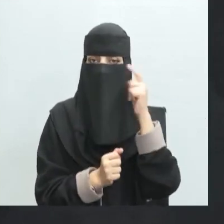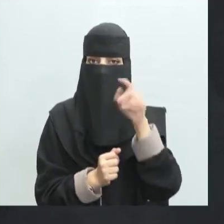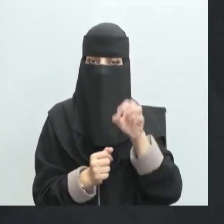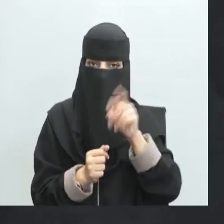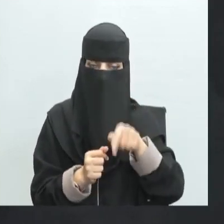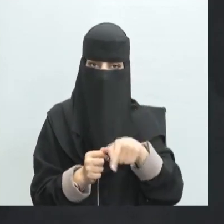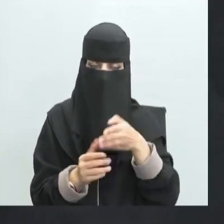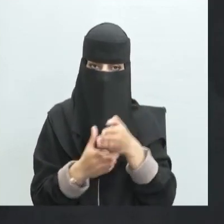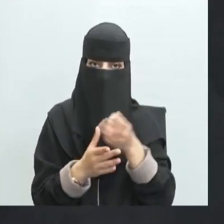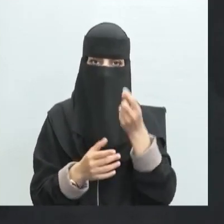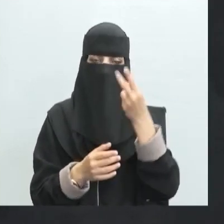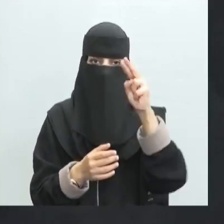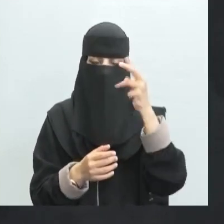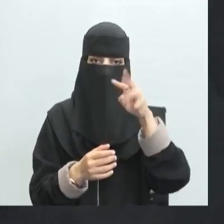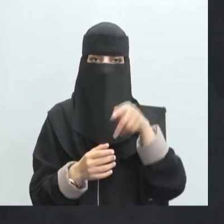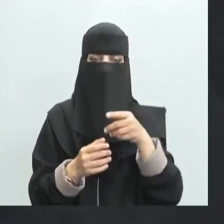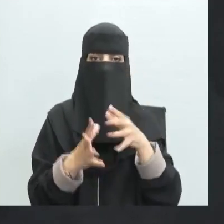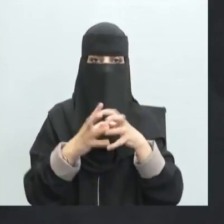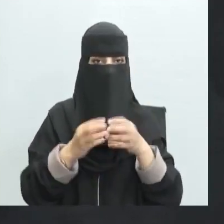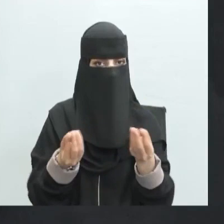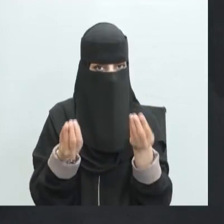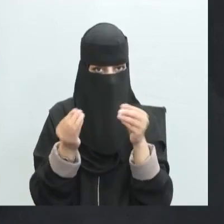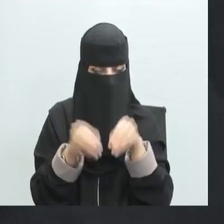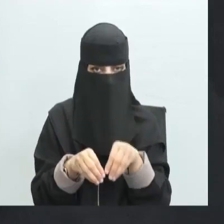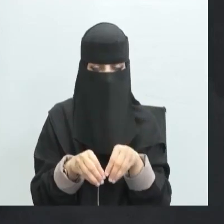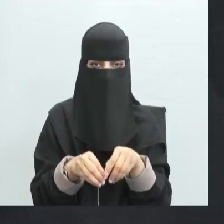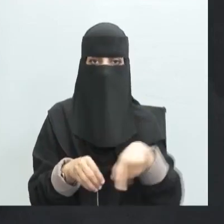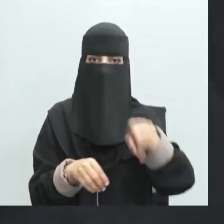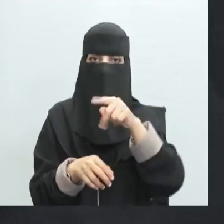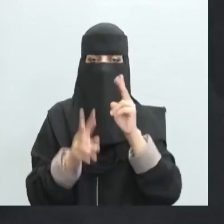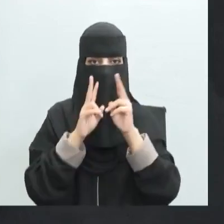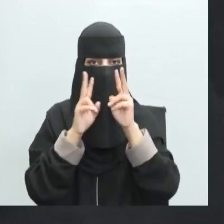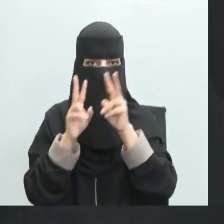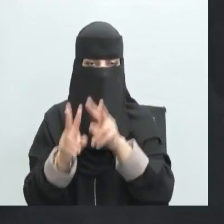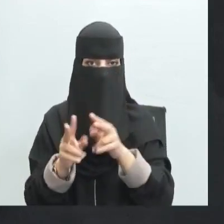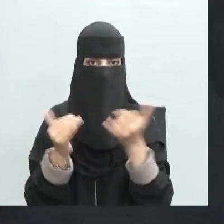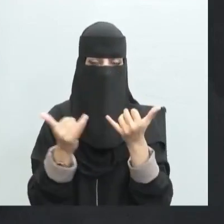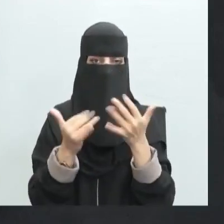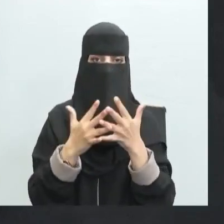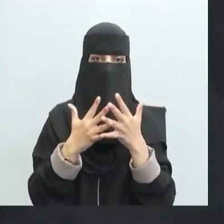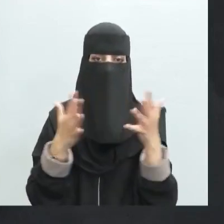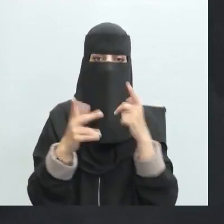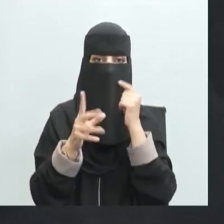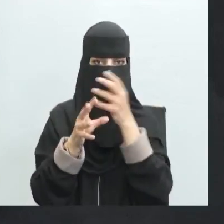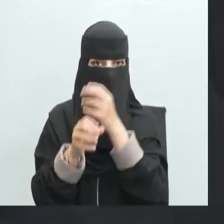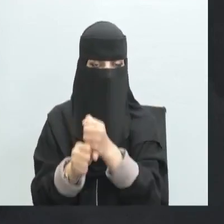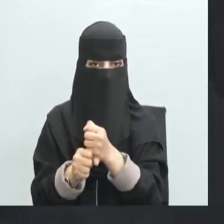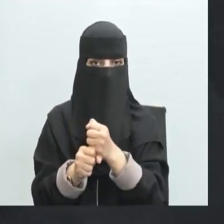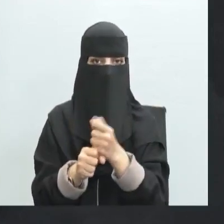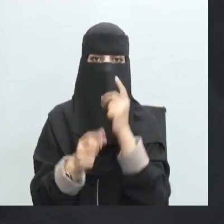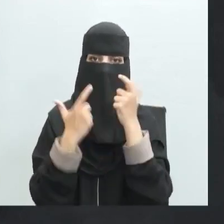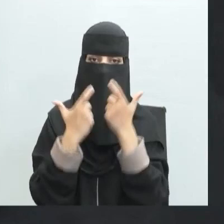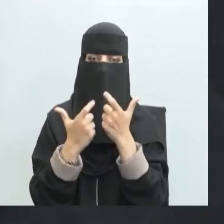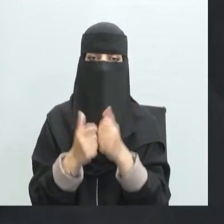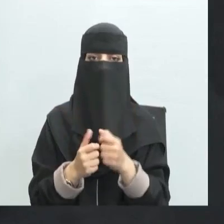ناخذها طبعا في ثاني ثانوي بشيء من التفصيل فامل من الجميع ان يرعها الكثير من الاهتمام والانتباه